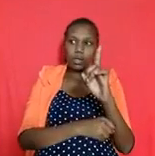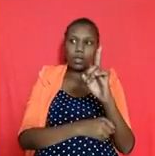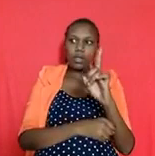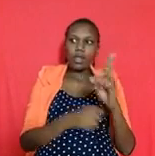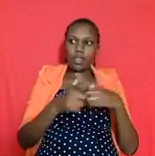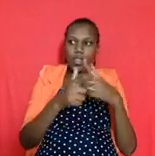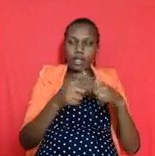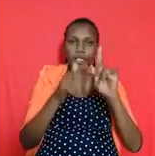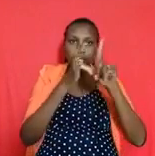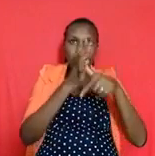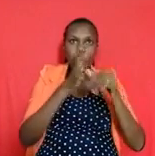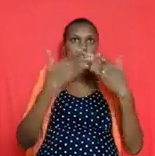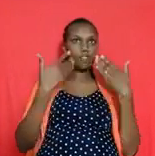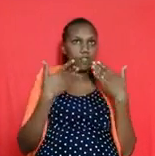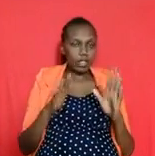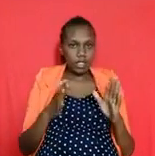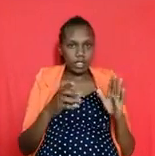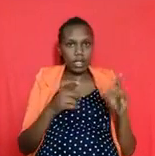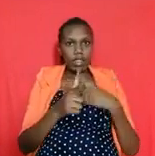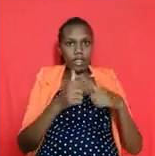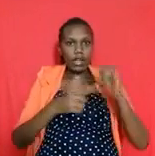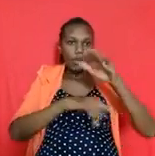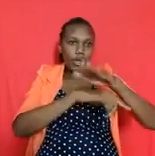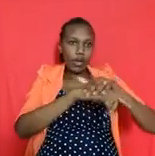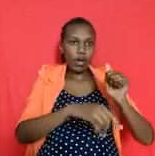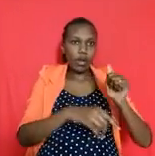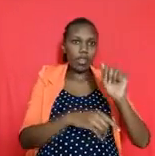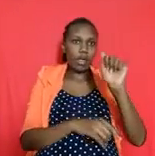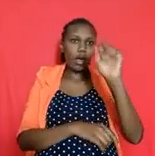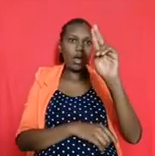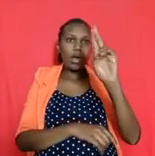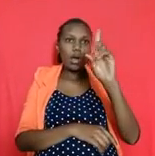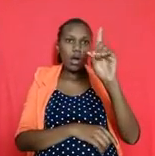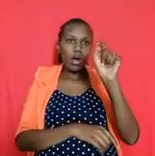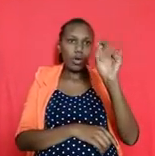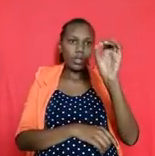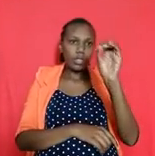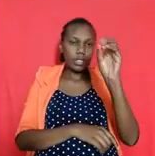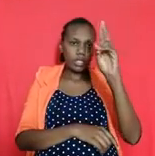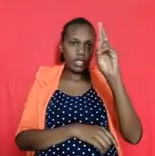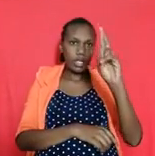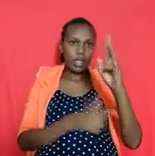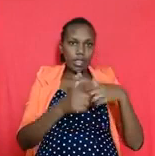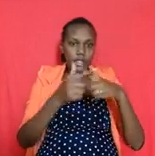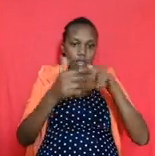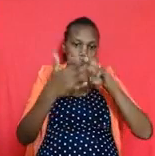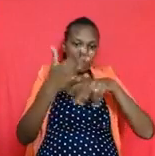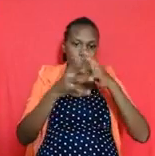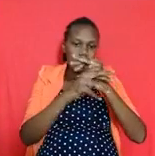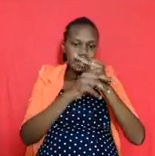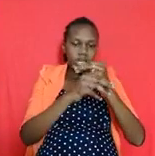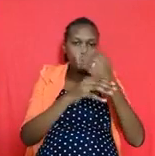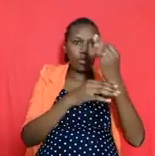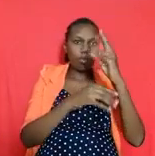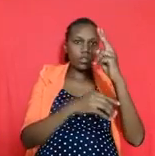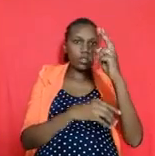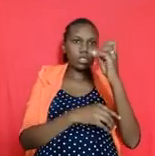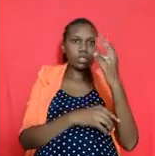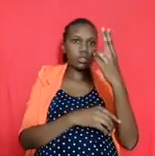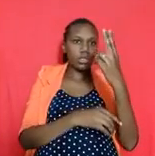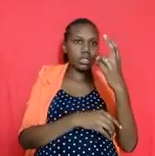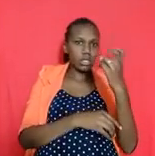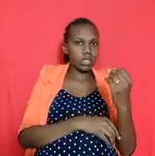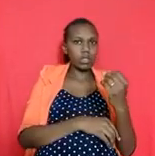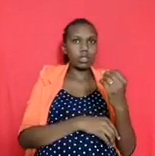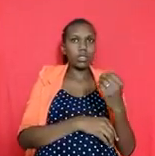2021 na acoke arĩkia ũguo atwĩtire auditor nĩgetha atũthomere mathabu ma 2021.